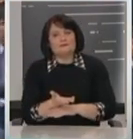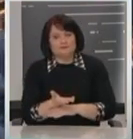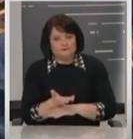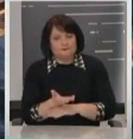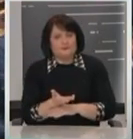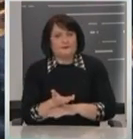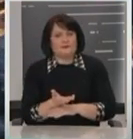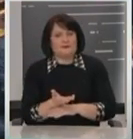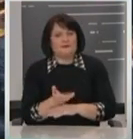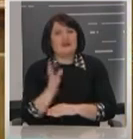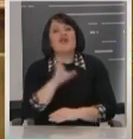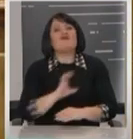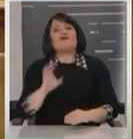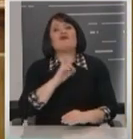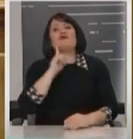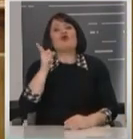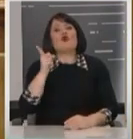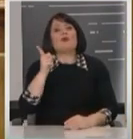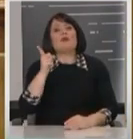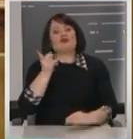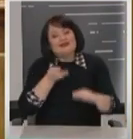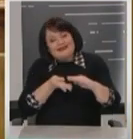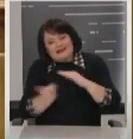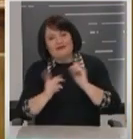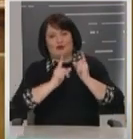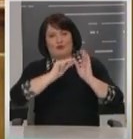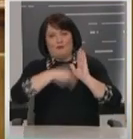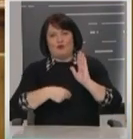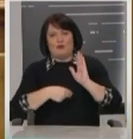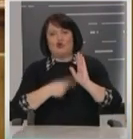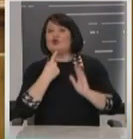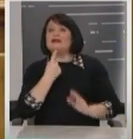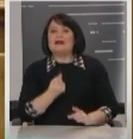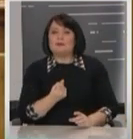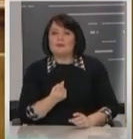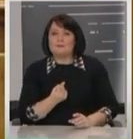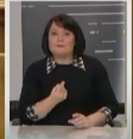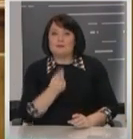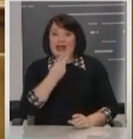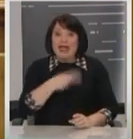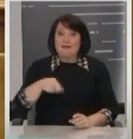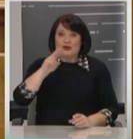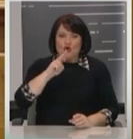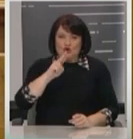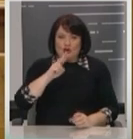των Ευρωπαίων για να βγούμε οριστικά από τα μνημόνια είναι το επιτόκιο του